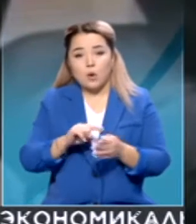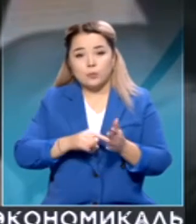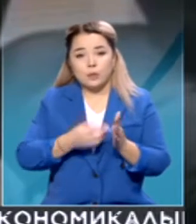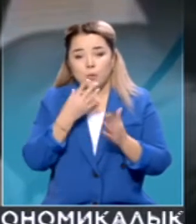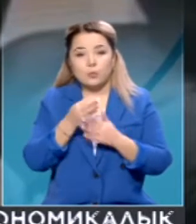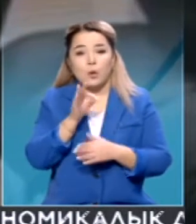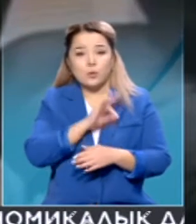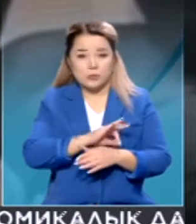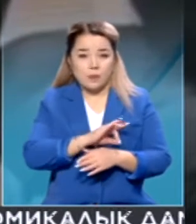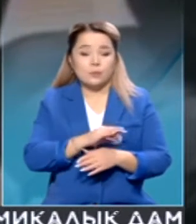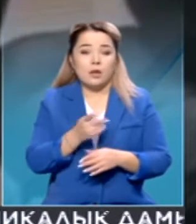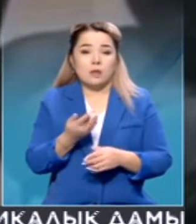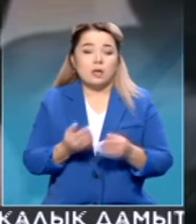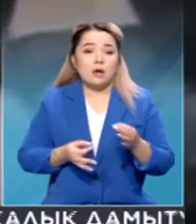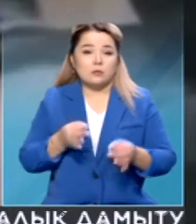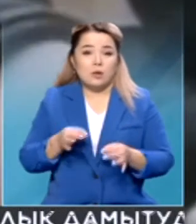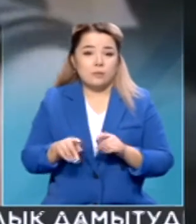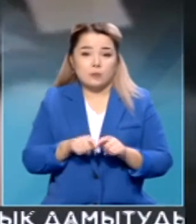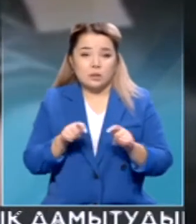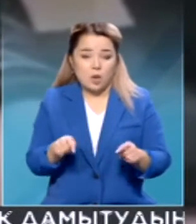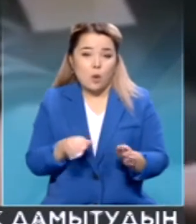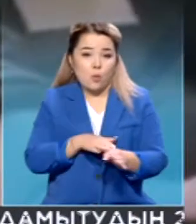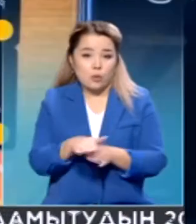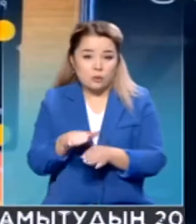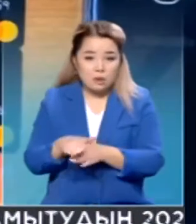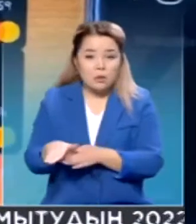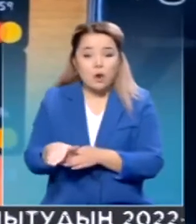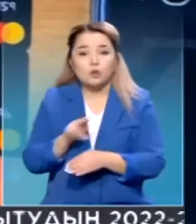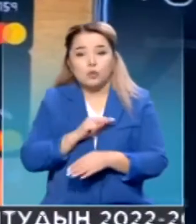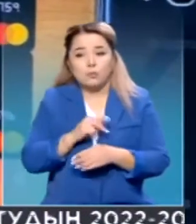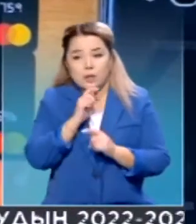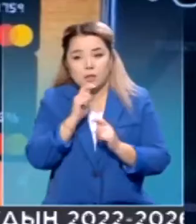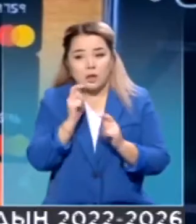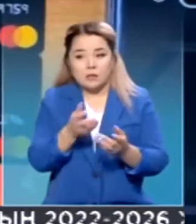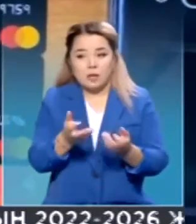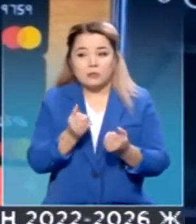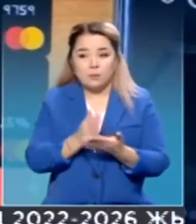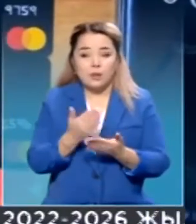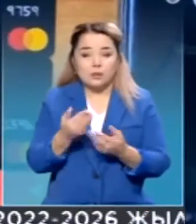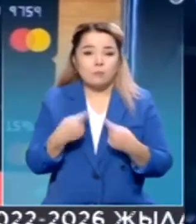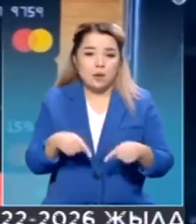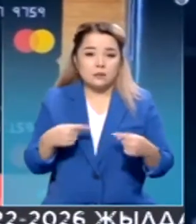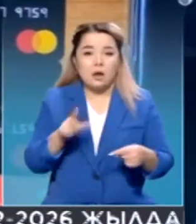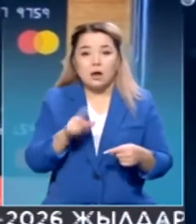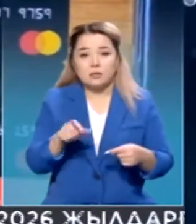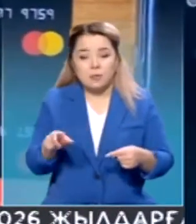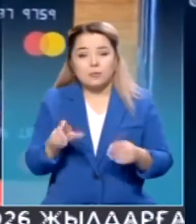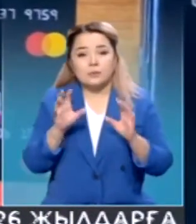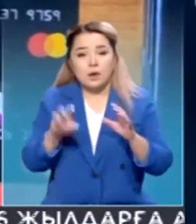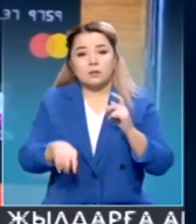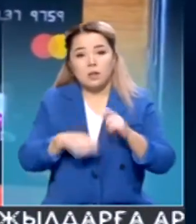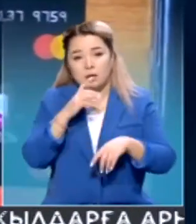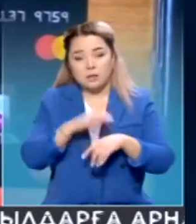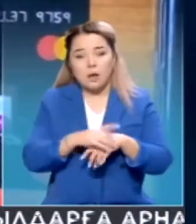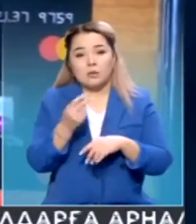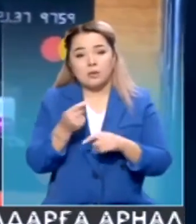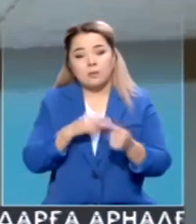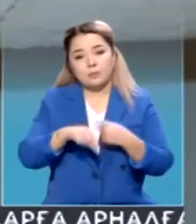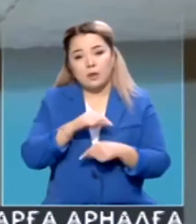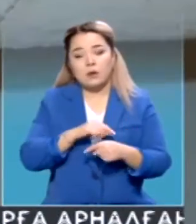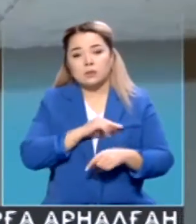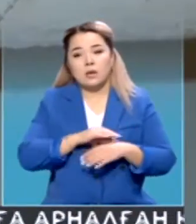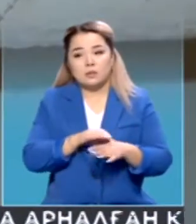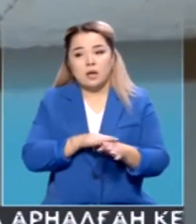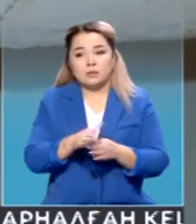қолданатын адамы, яғни қылмыскерлердің нұсқауын орындап, сол жұмысына сыйақы алады. Сөйтіп басқа адамдардың ақшасын заңсыз қолма-қол ақшаға айналдыруға